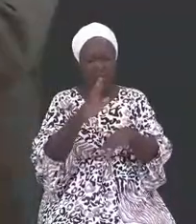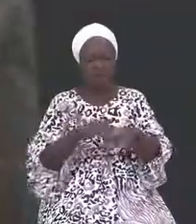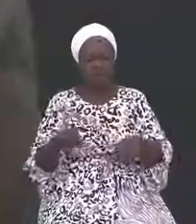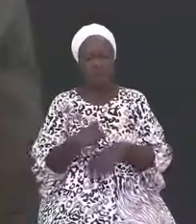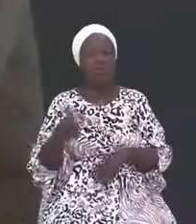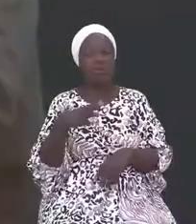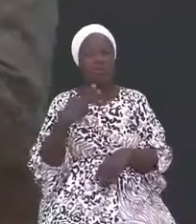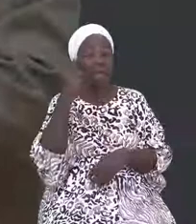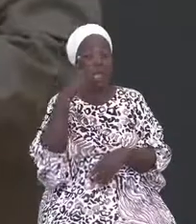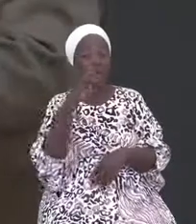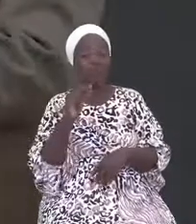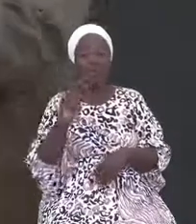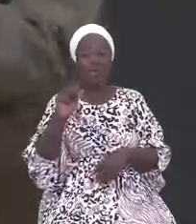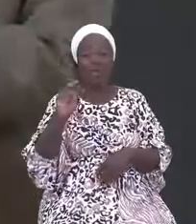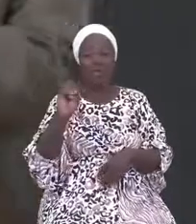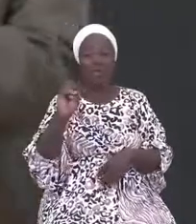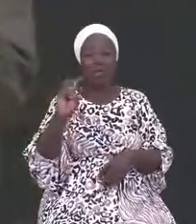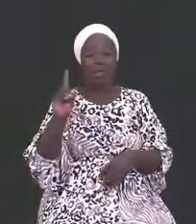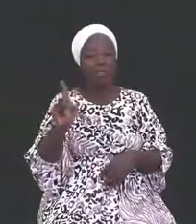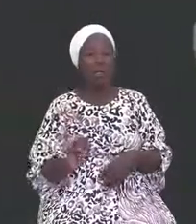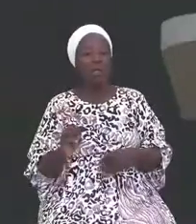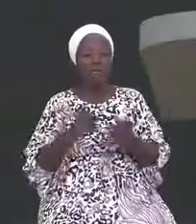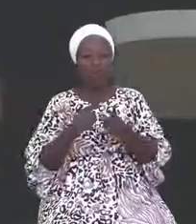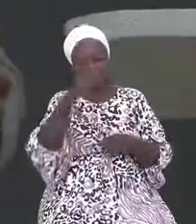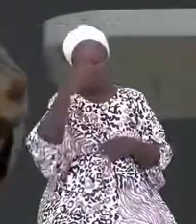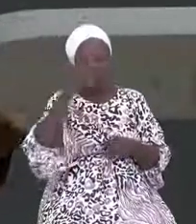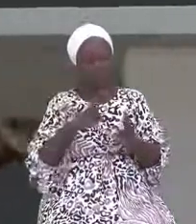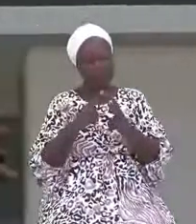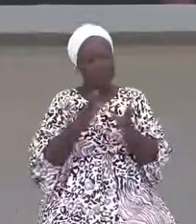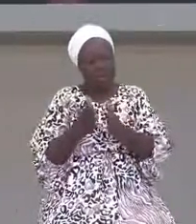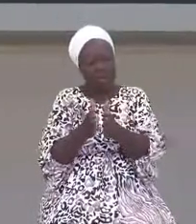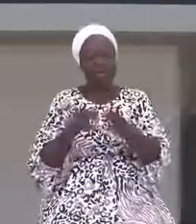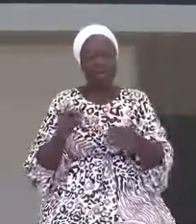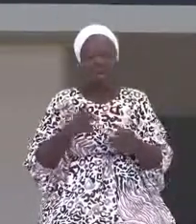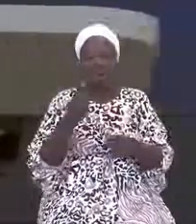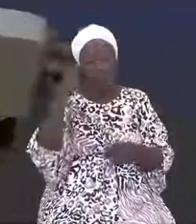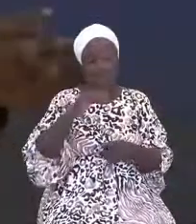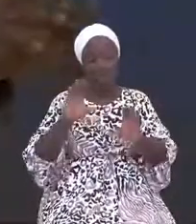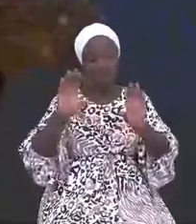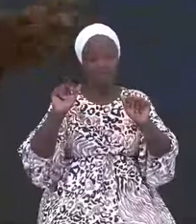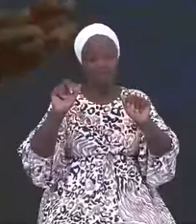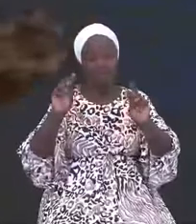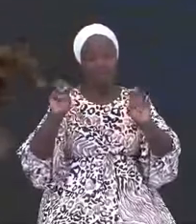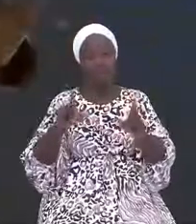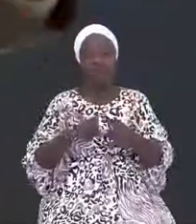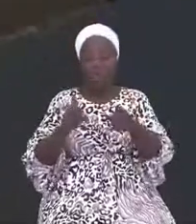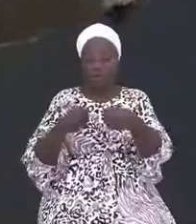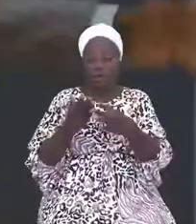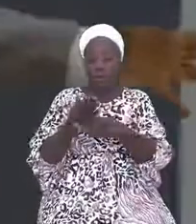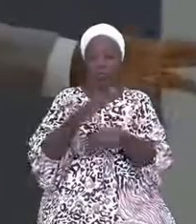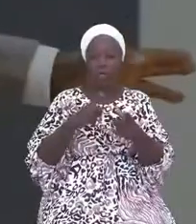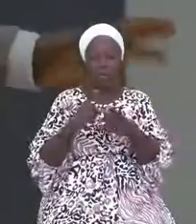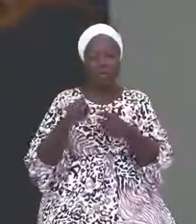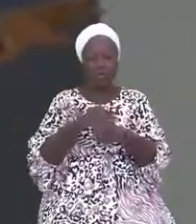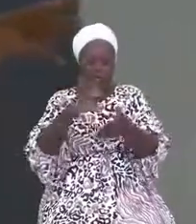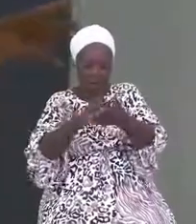le trou de l'aiguille, parce que c'était si étroit. Alors, pour que le chameau y traverse, il passe, on doit d'abord